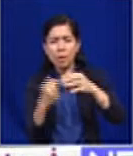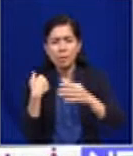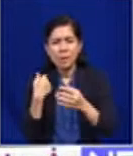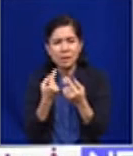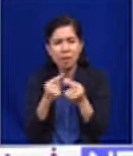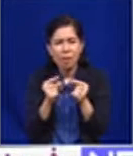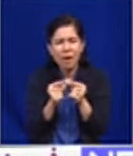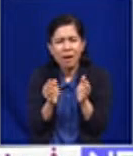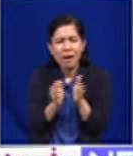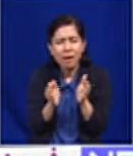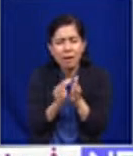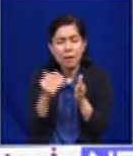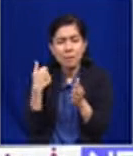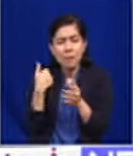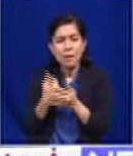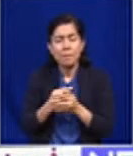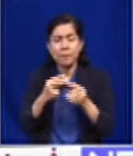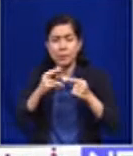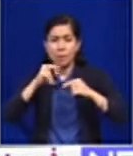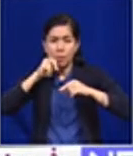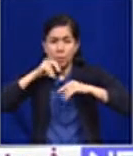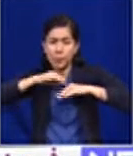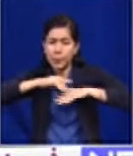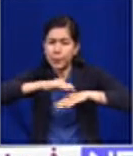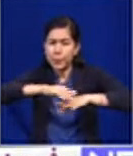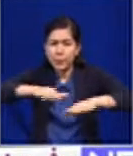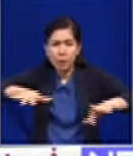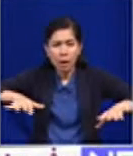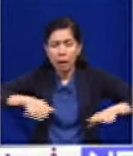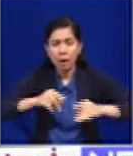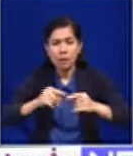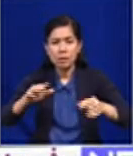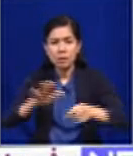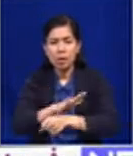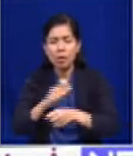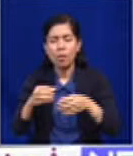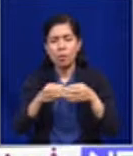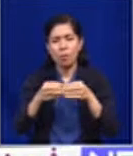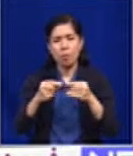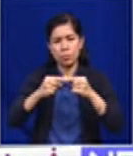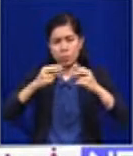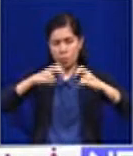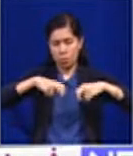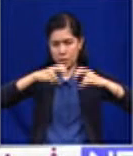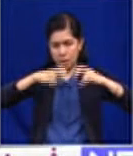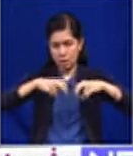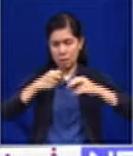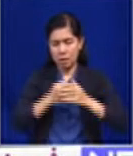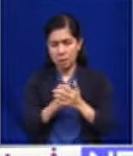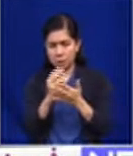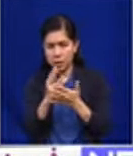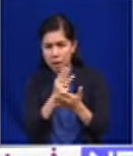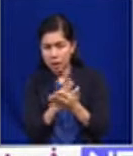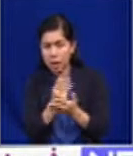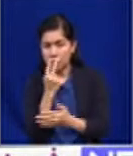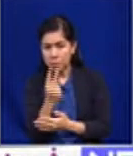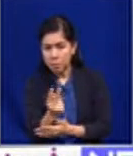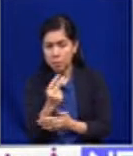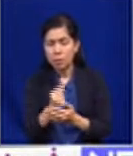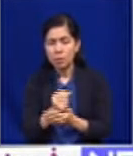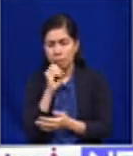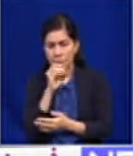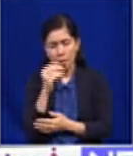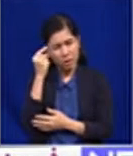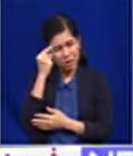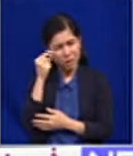านะคะถูกคลื่นซัดขึ้นมาเกลื่อนชายหาดซึ่งทางนักวิชาการด้านประมงเองก็ลงพื้นที่ตรวจสอบระบุนะคะว่า